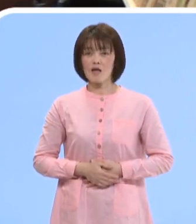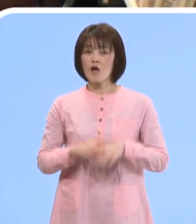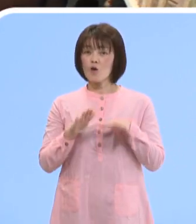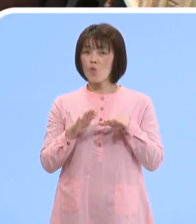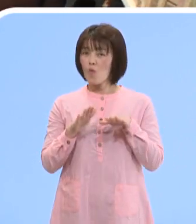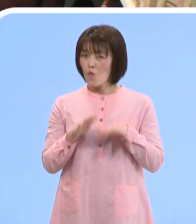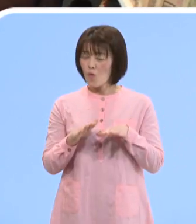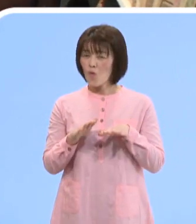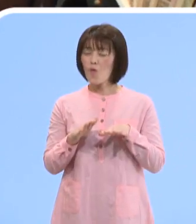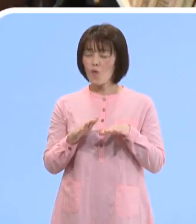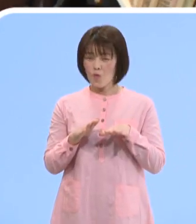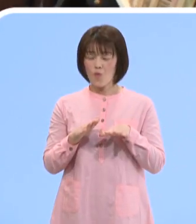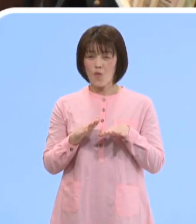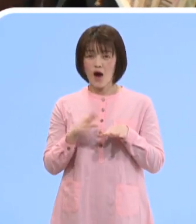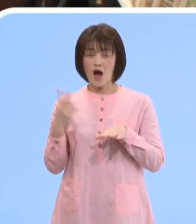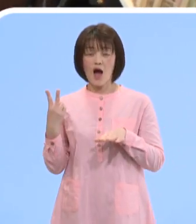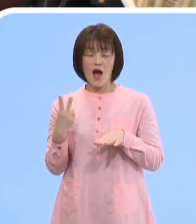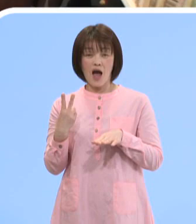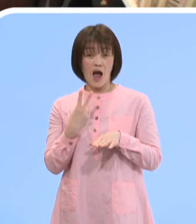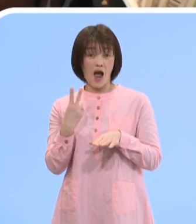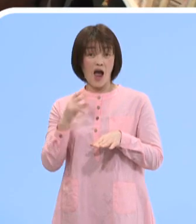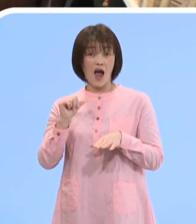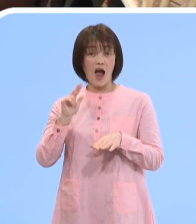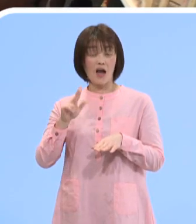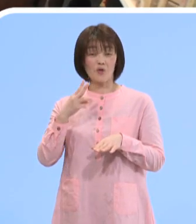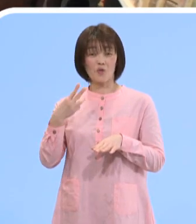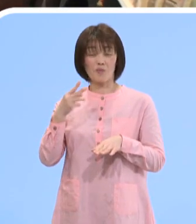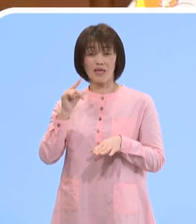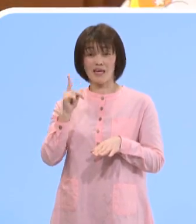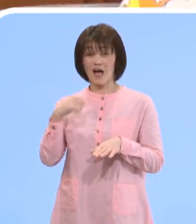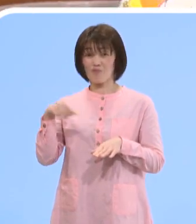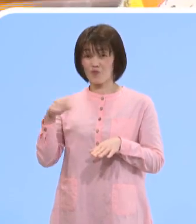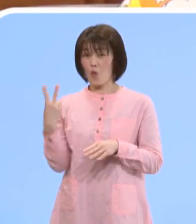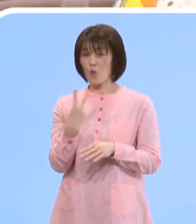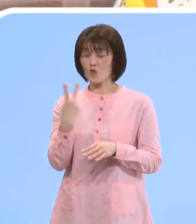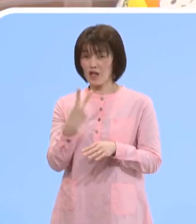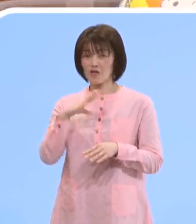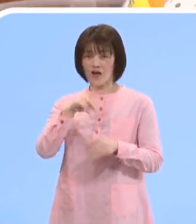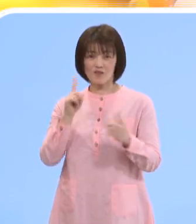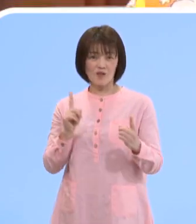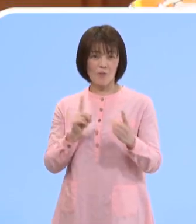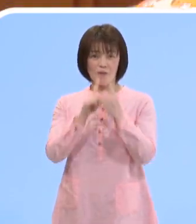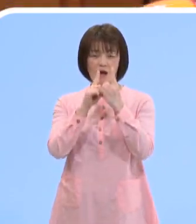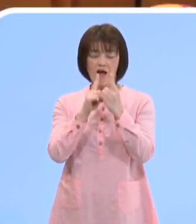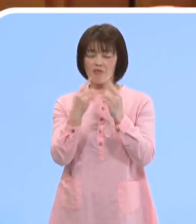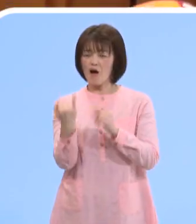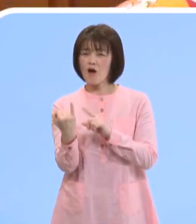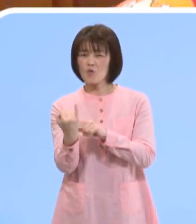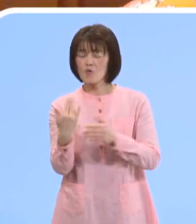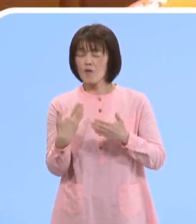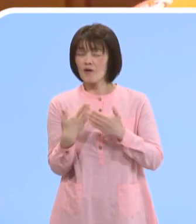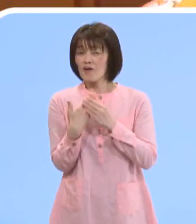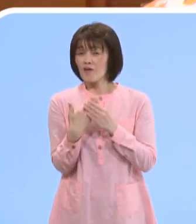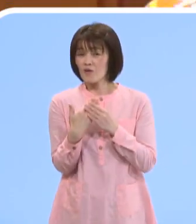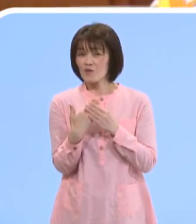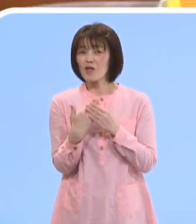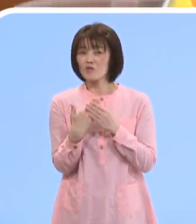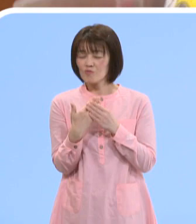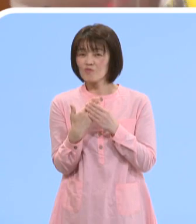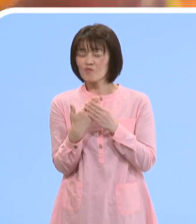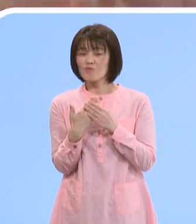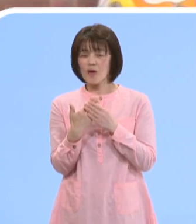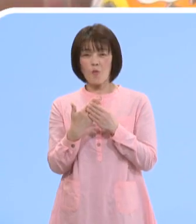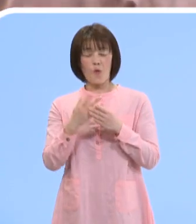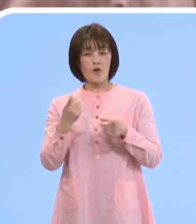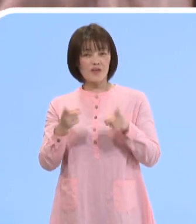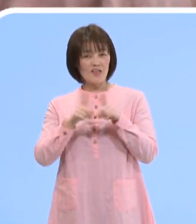この日は初対面のアルミ缶の2人がいることもあって、はじめは緊張気味だった彩乃ちゃんですが、しばらく遊